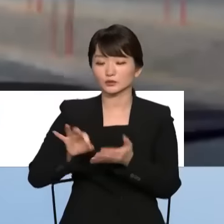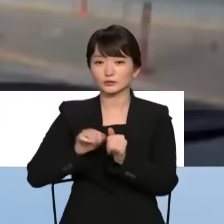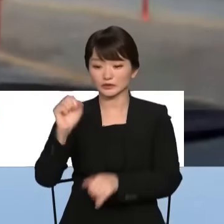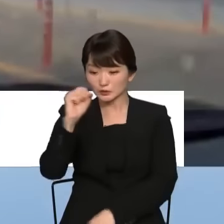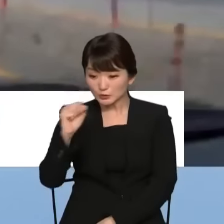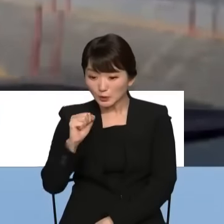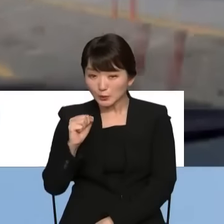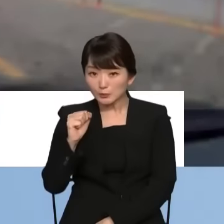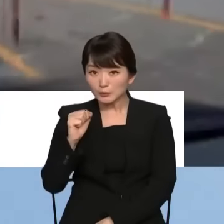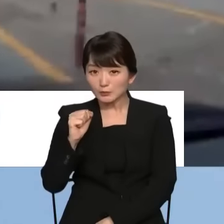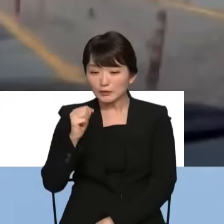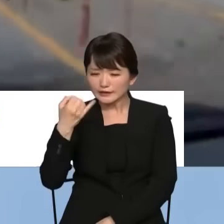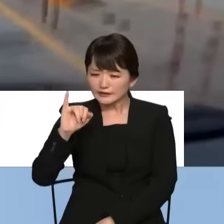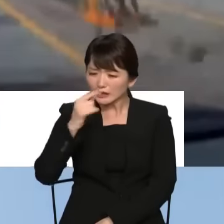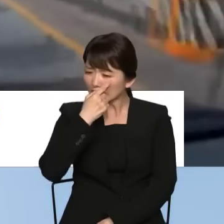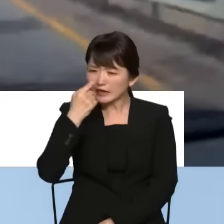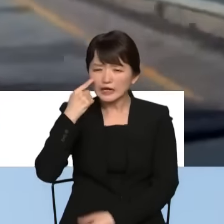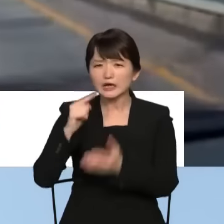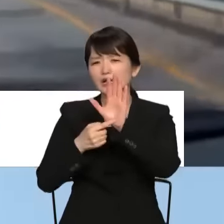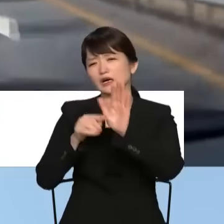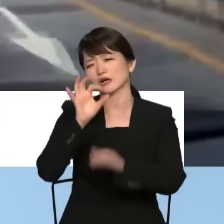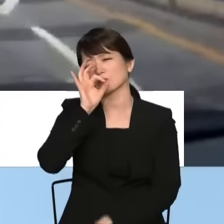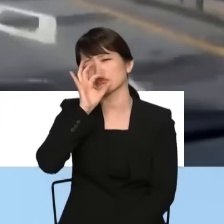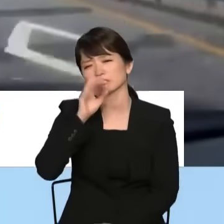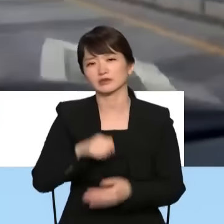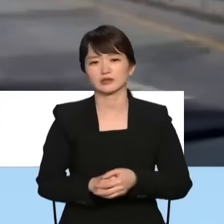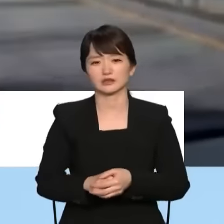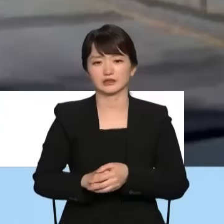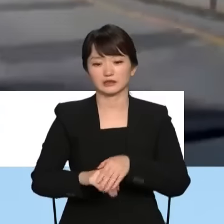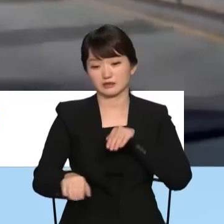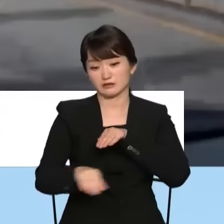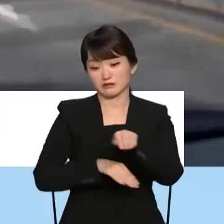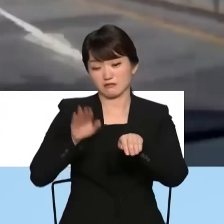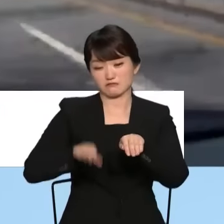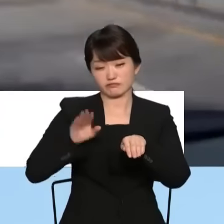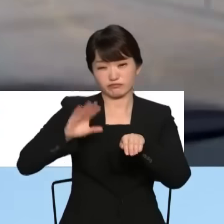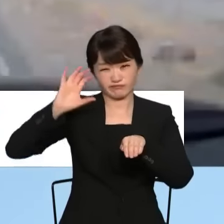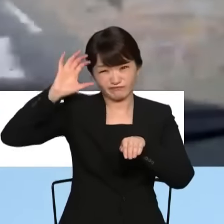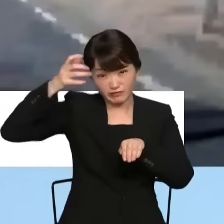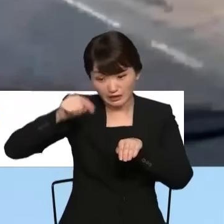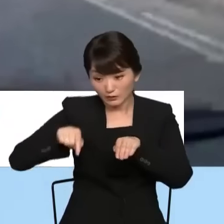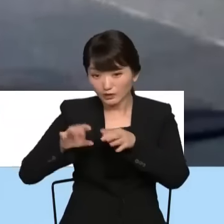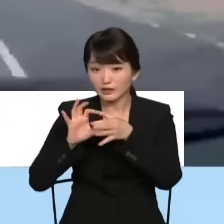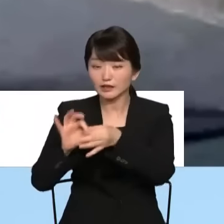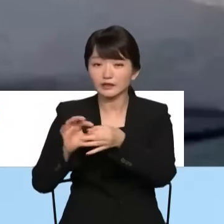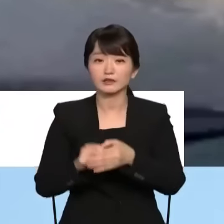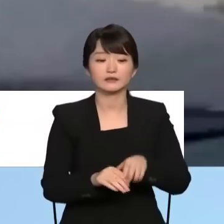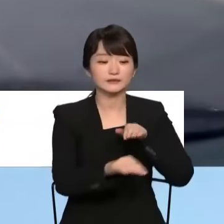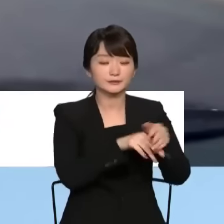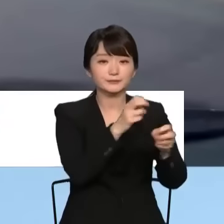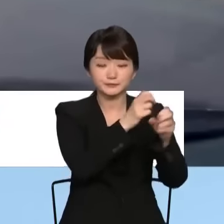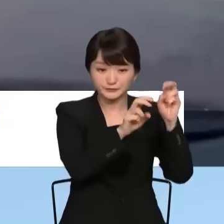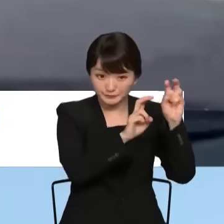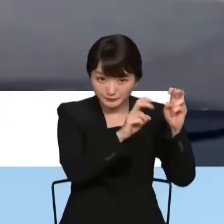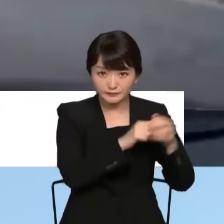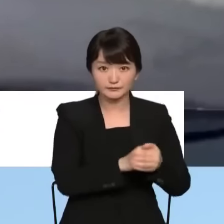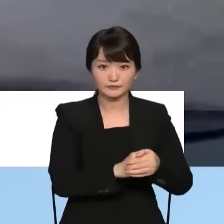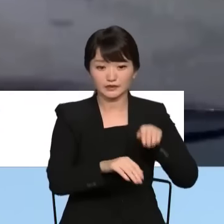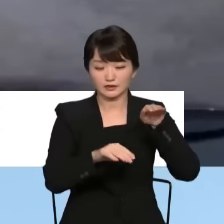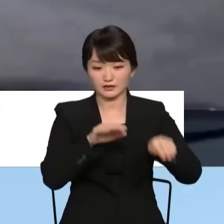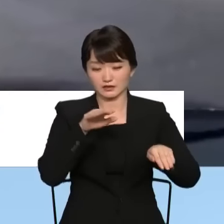입증하는 것이 불가능하기 때문에 급발진의 국한해 자동차 제조사가 급발진 결함이 없음을